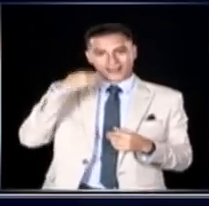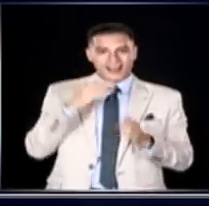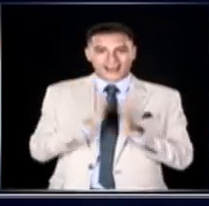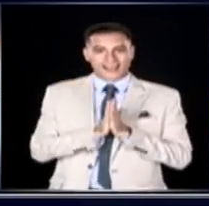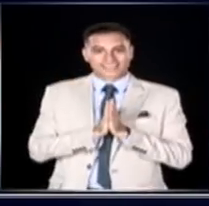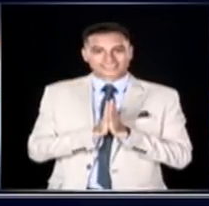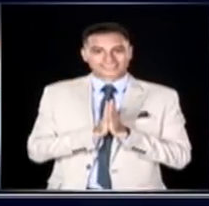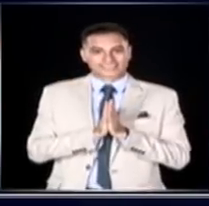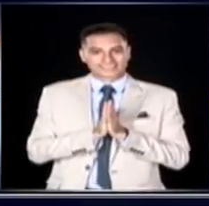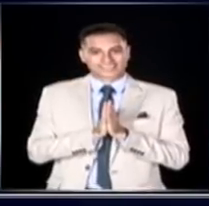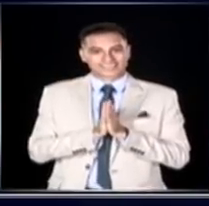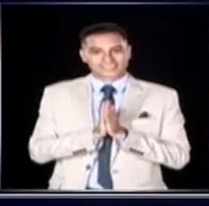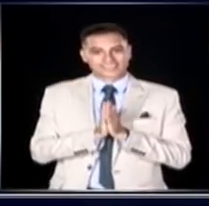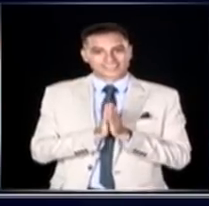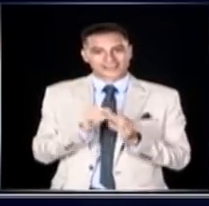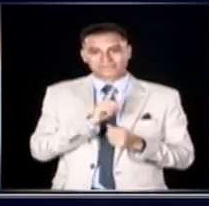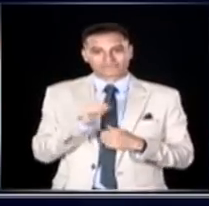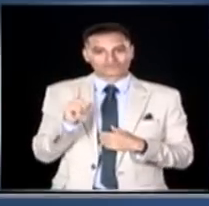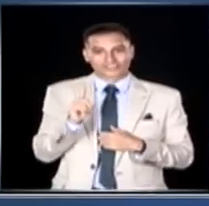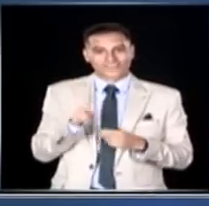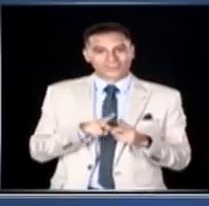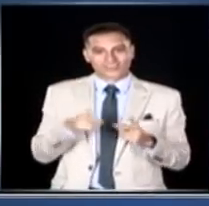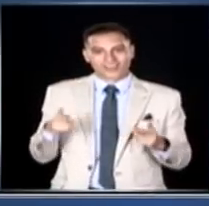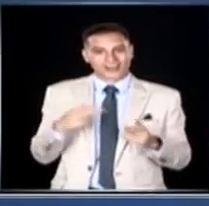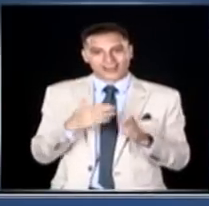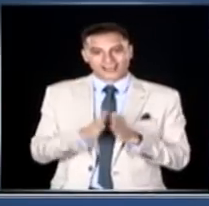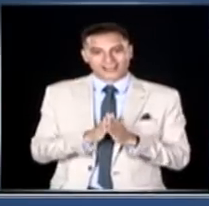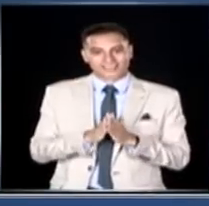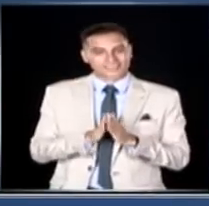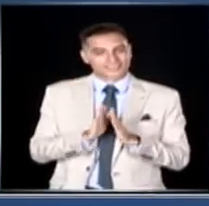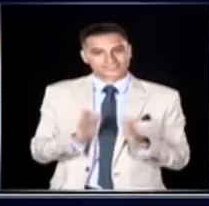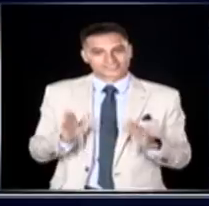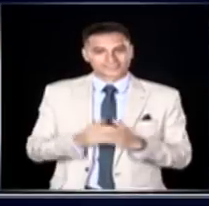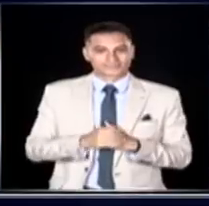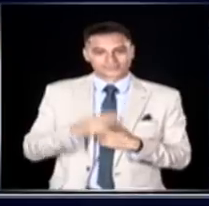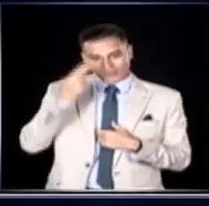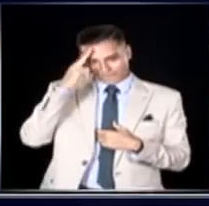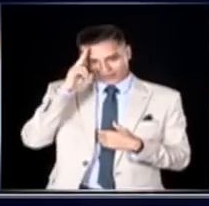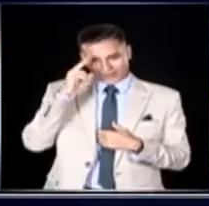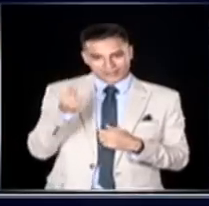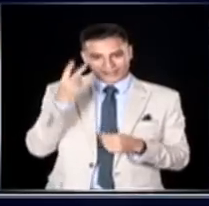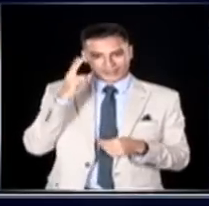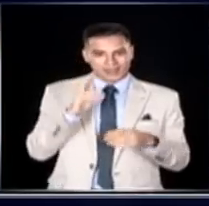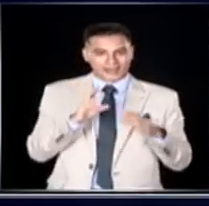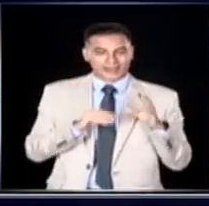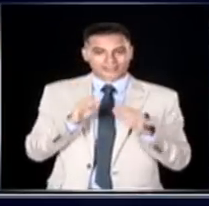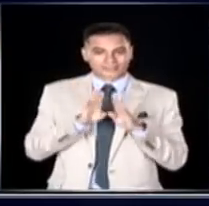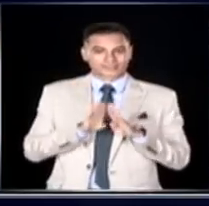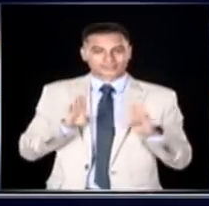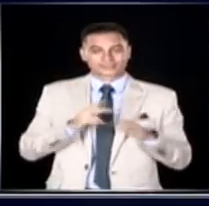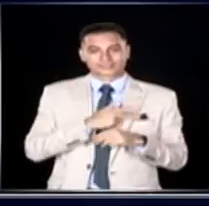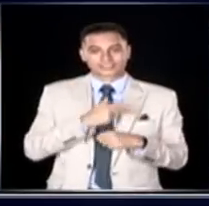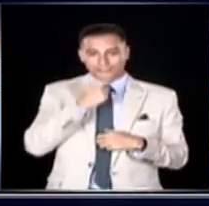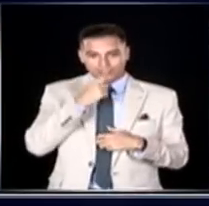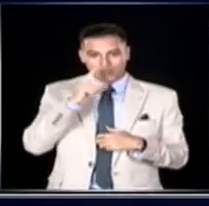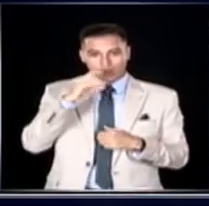الشديد إجابتك مش هينفع تغيريها. ماشي مش هغيرها. من هو الكاتب الإنجليزي مؤلف مسرحية